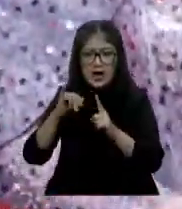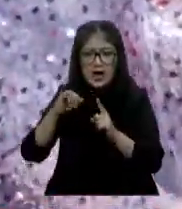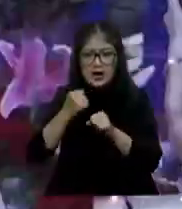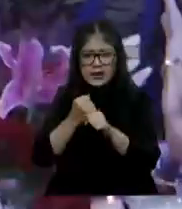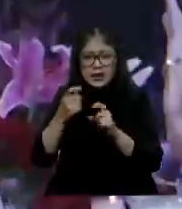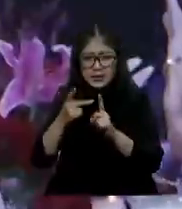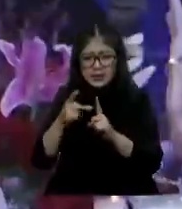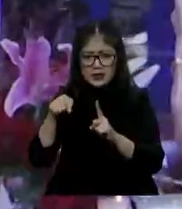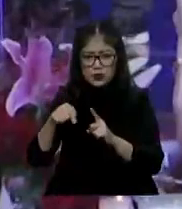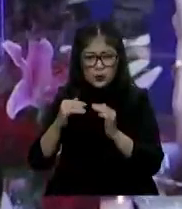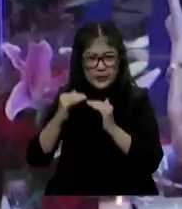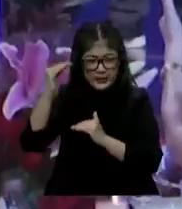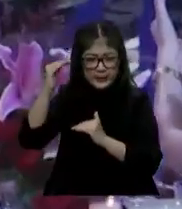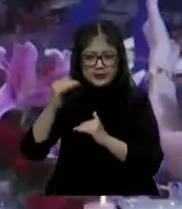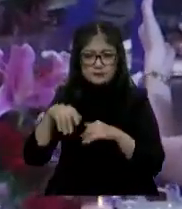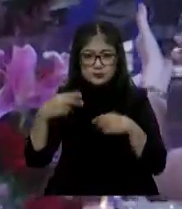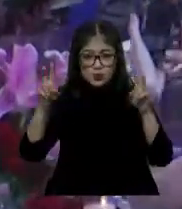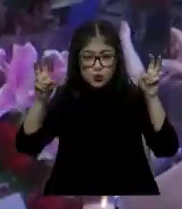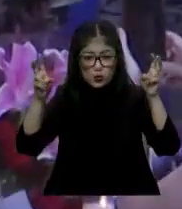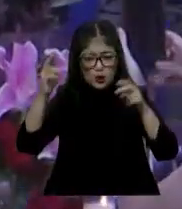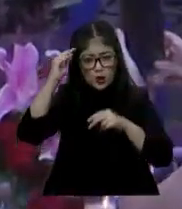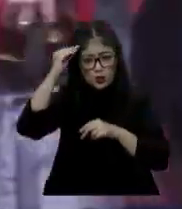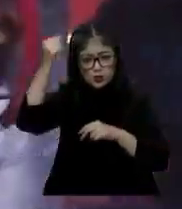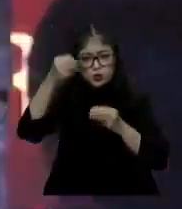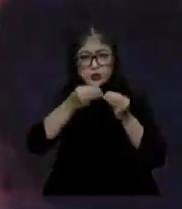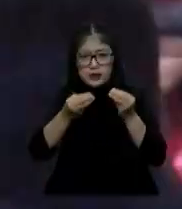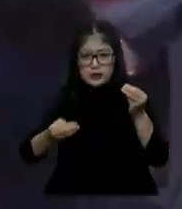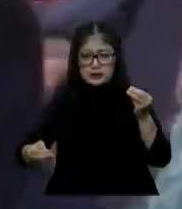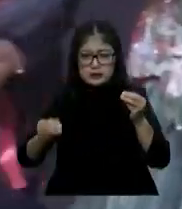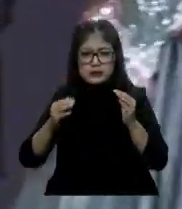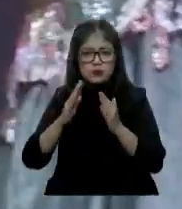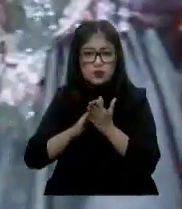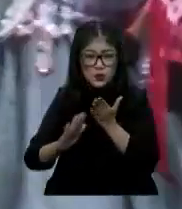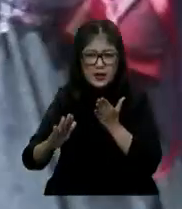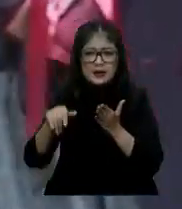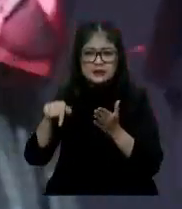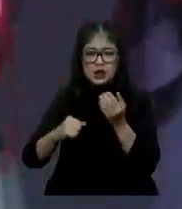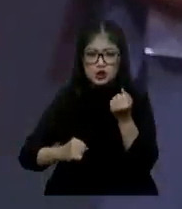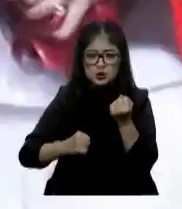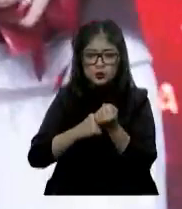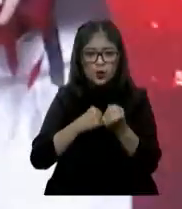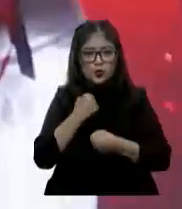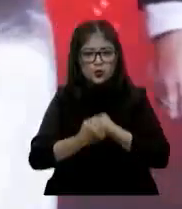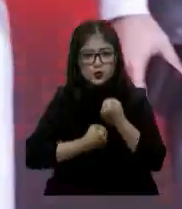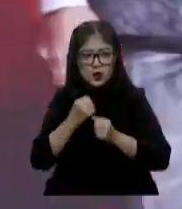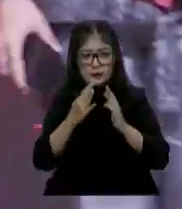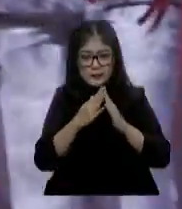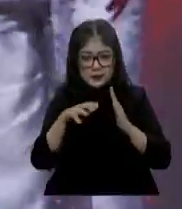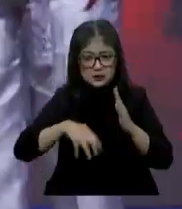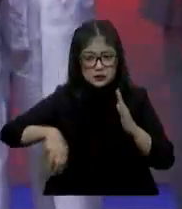40. Mengusung tema Creating Next Generation Leaders, acara ini didukung oleh perusahaan properti Nava Park BSD